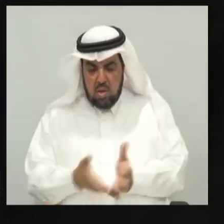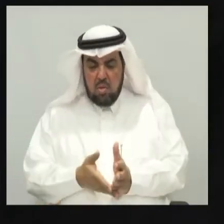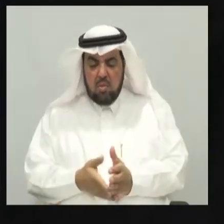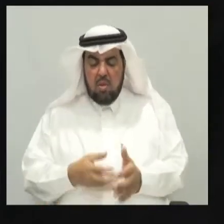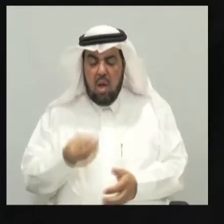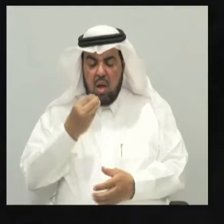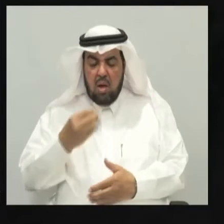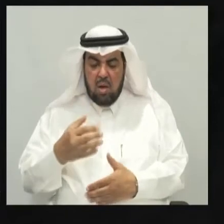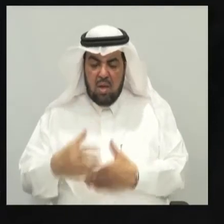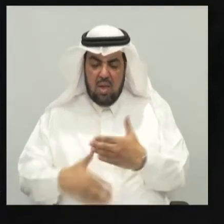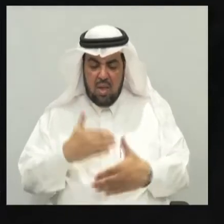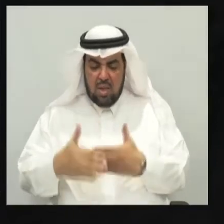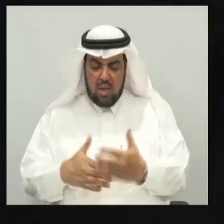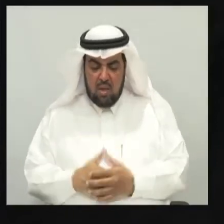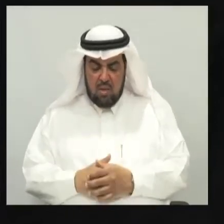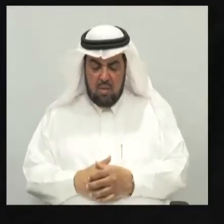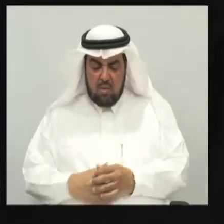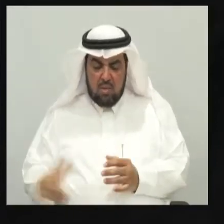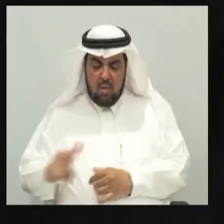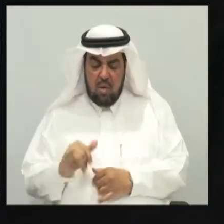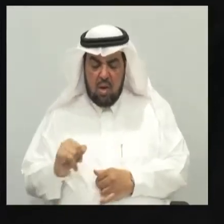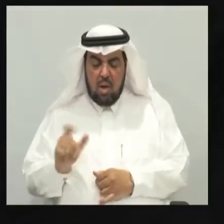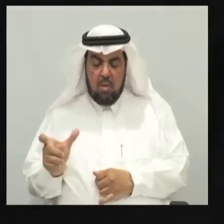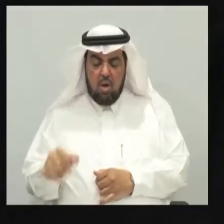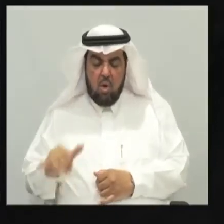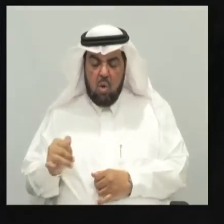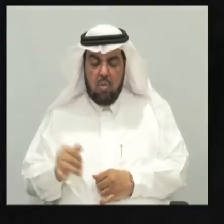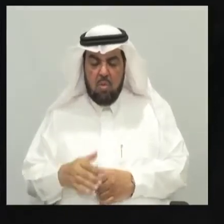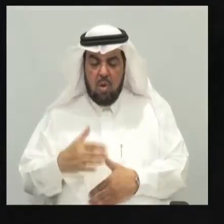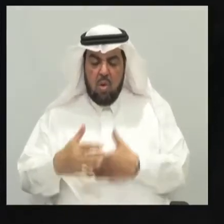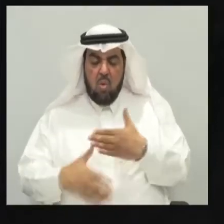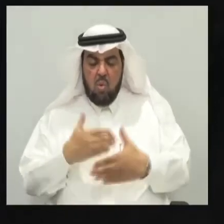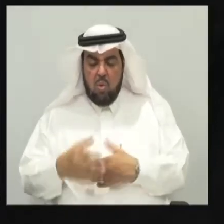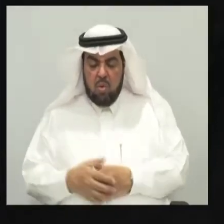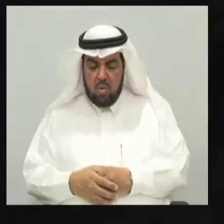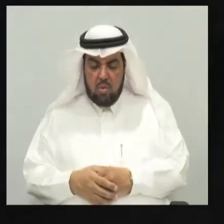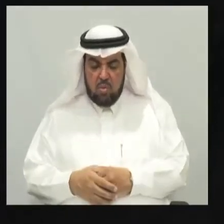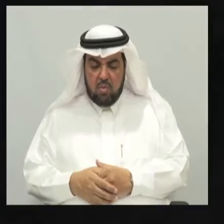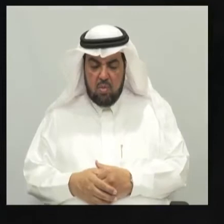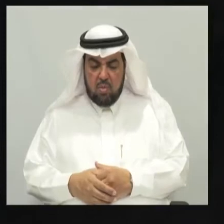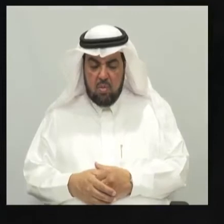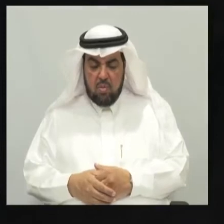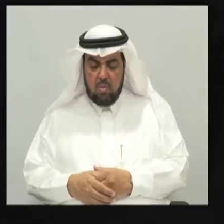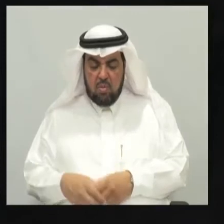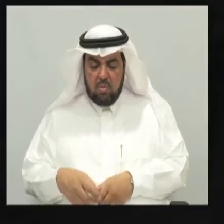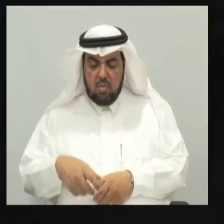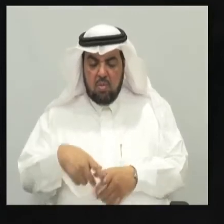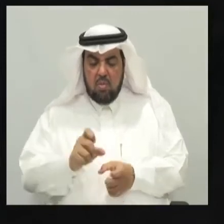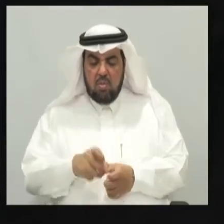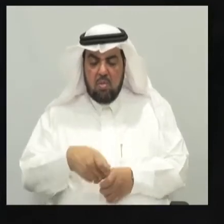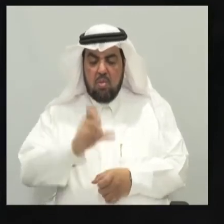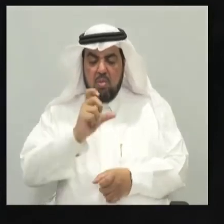الخاطئة قصدير، لكن هناك عنصر آخر قصدير. أيضا كذلك علب المشروبات